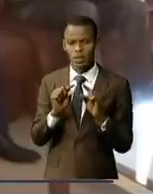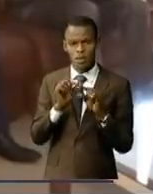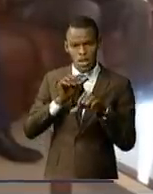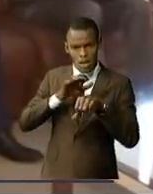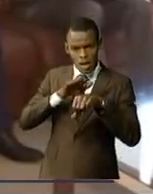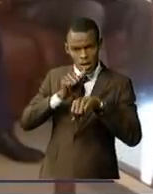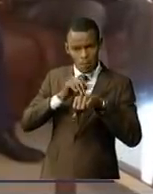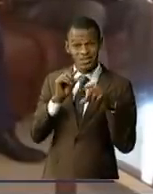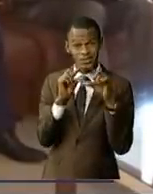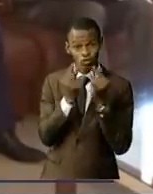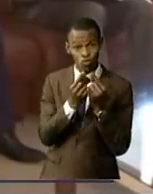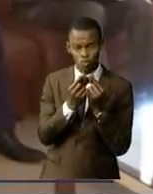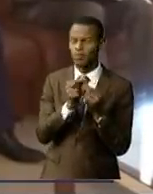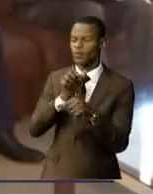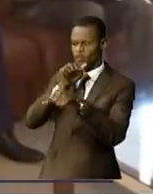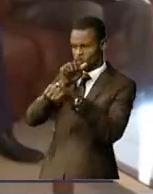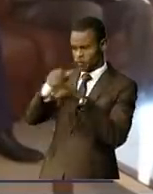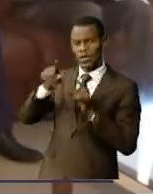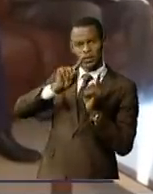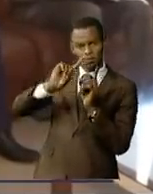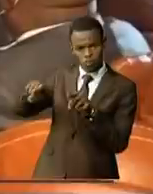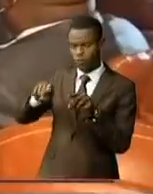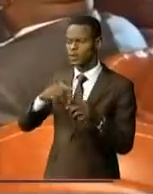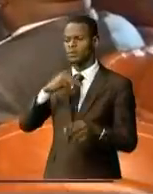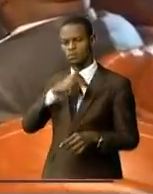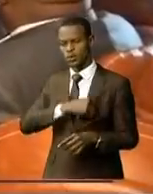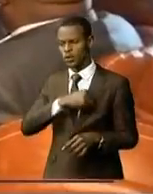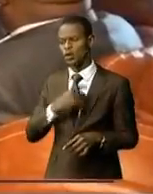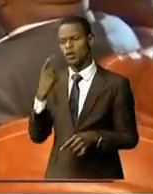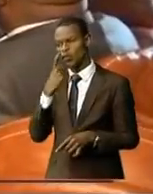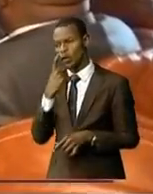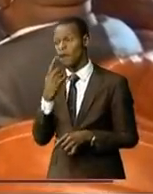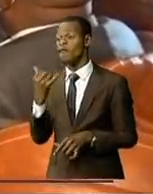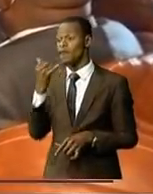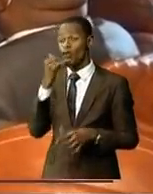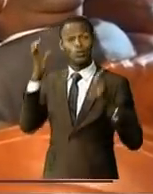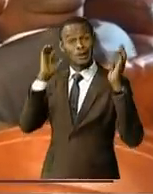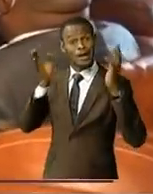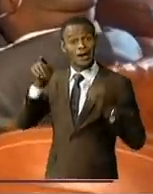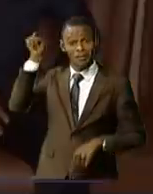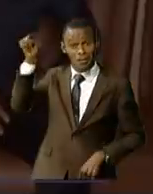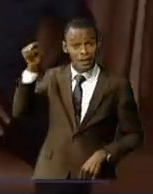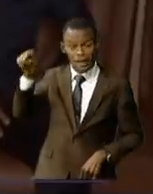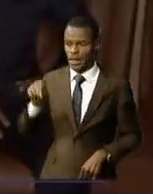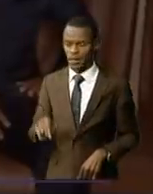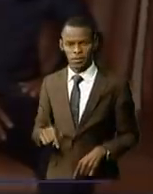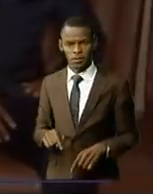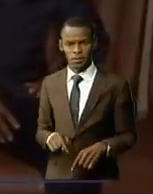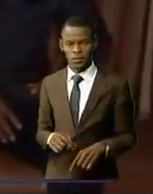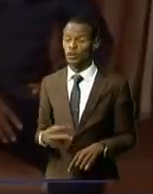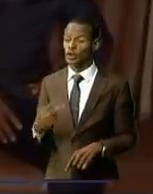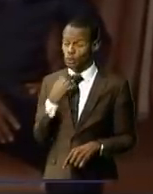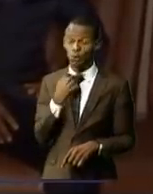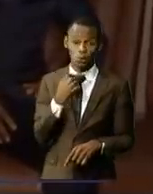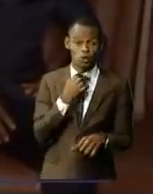griefs alarmants pèsent sur cette société, lesquels perturbent énormément la paix sociale, aussi bien des